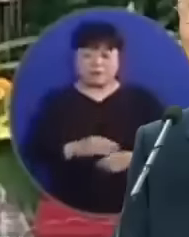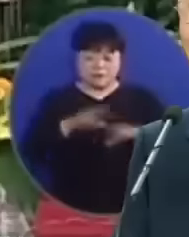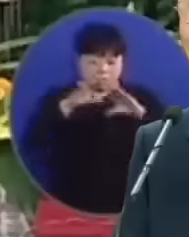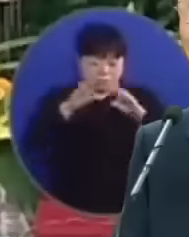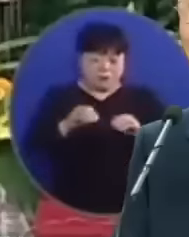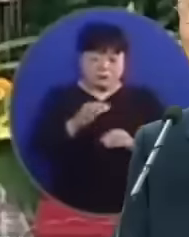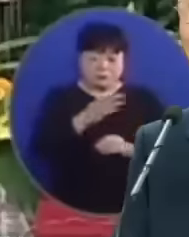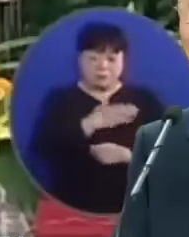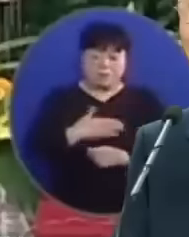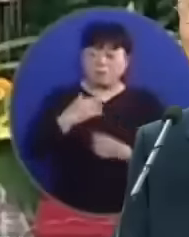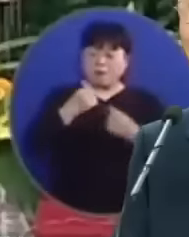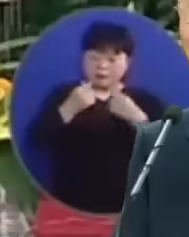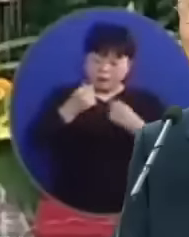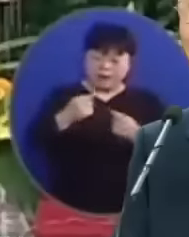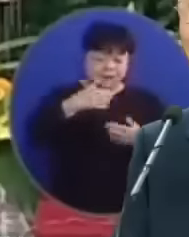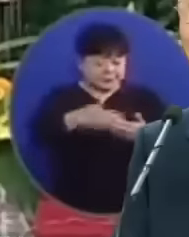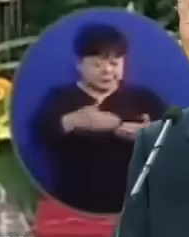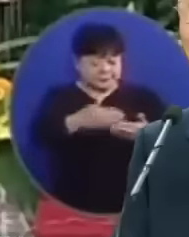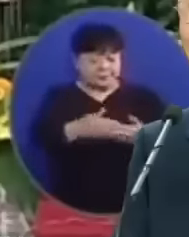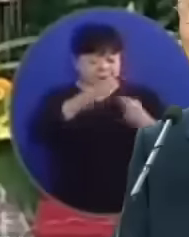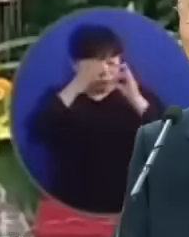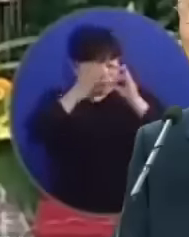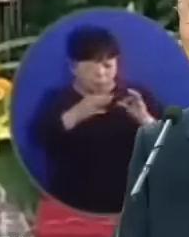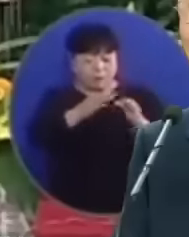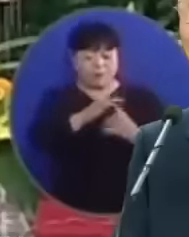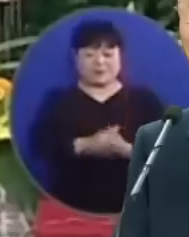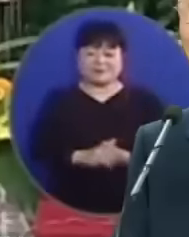모습을 마음에 그려놓고 항상 바라보고